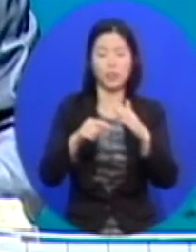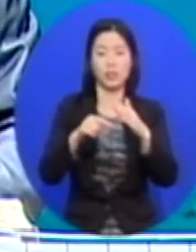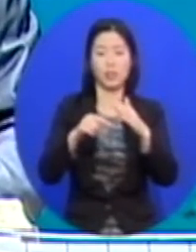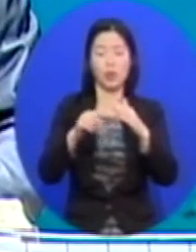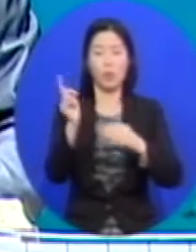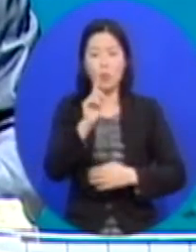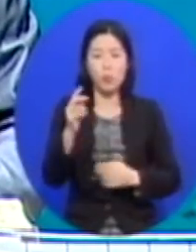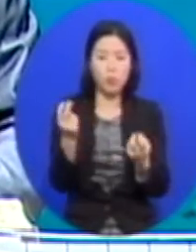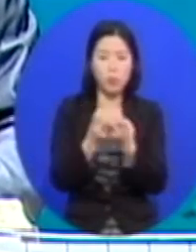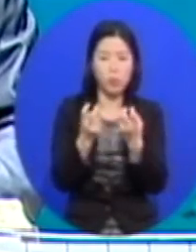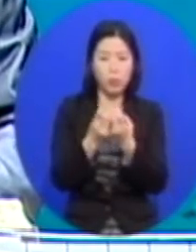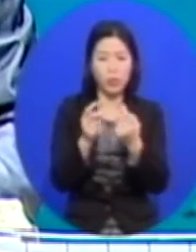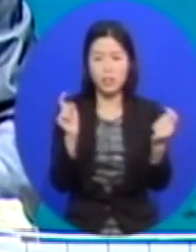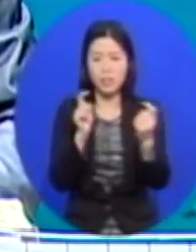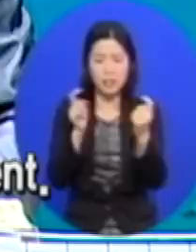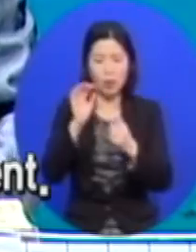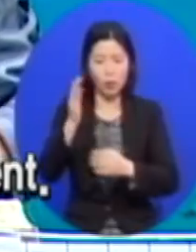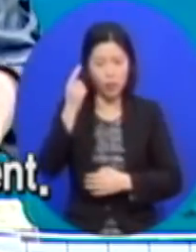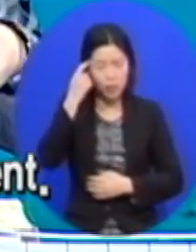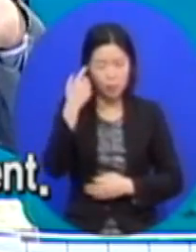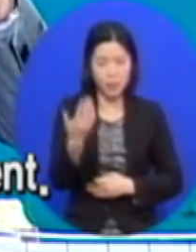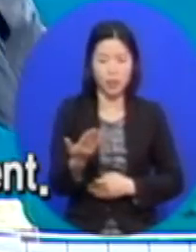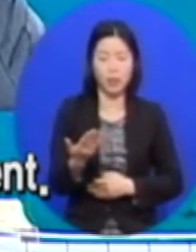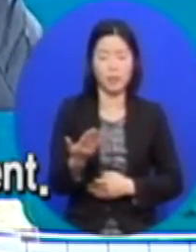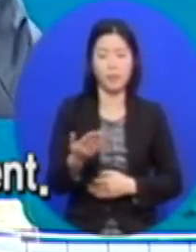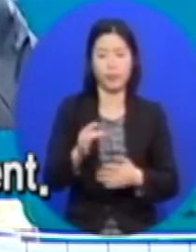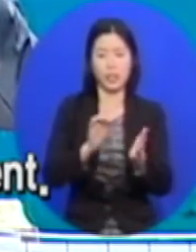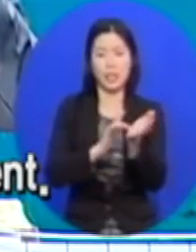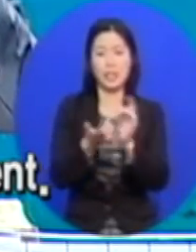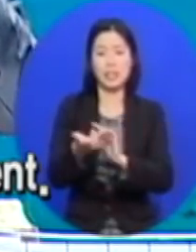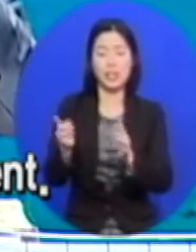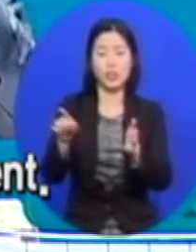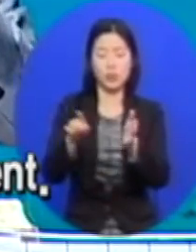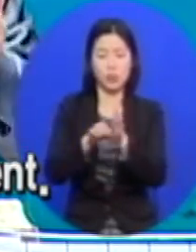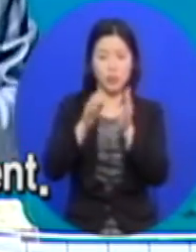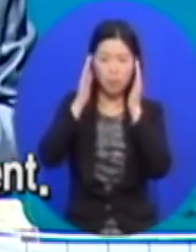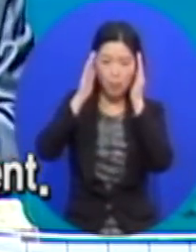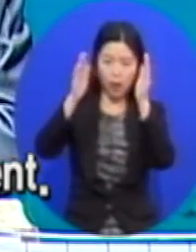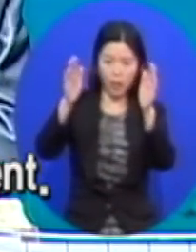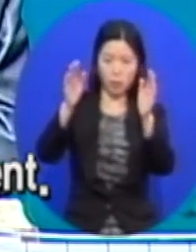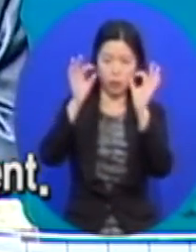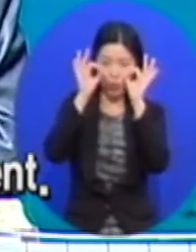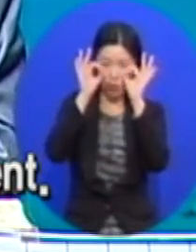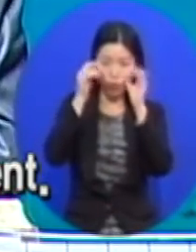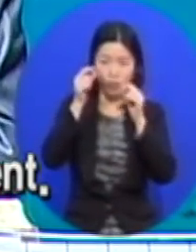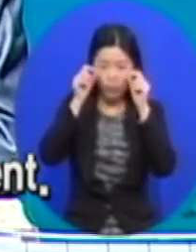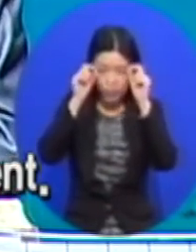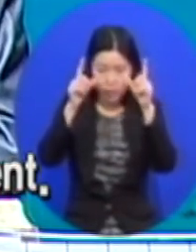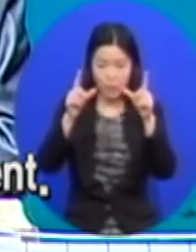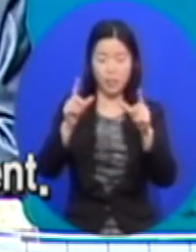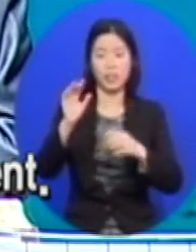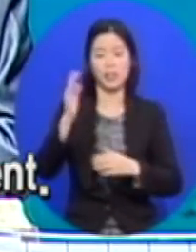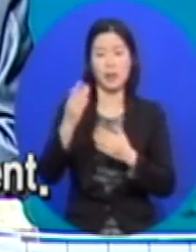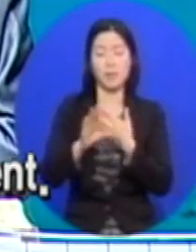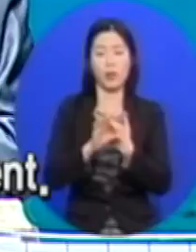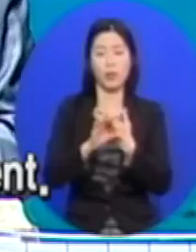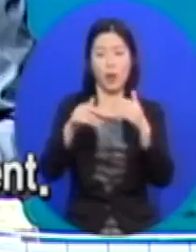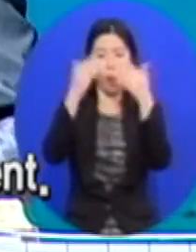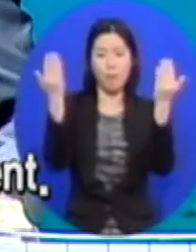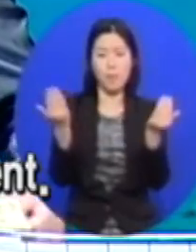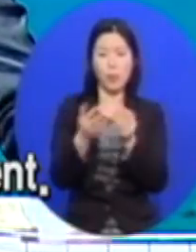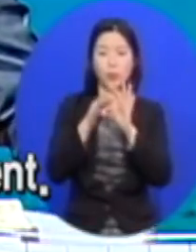지나요 예수님을 바라보는 눈이 울림으로 인하여 뭐든 관계가 달라지는